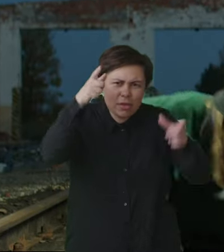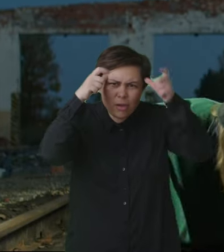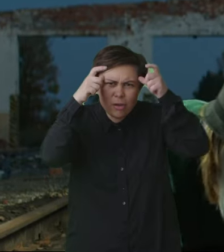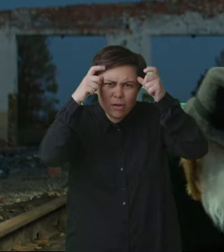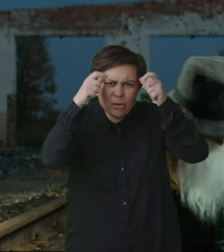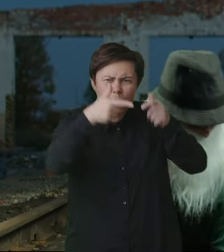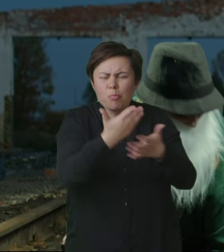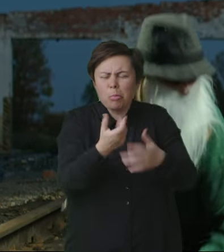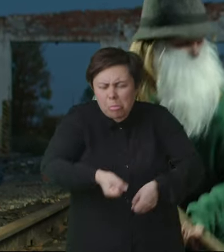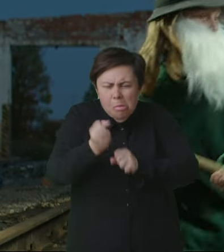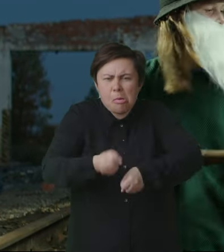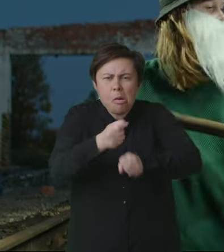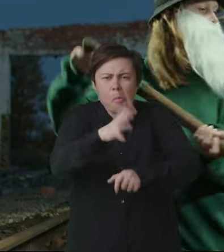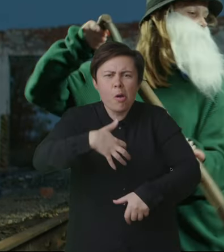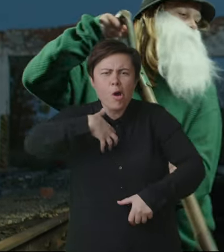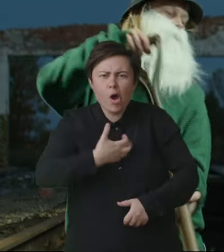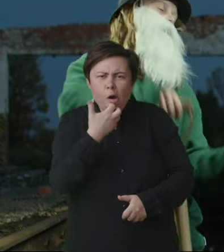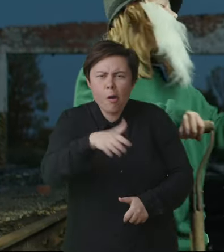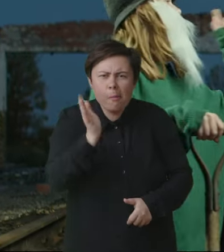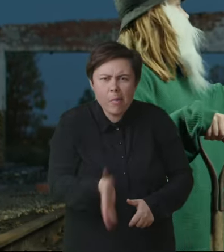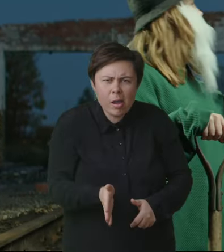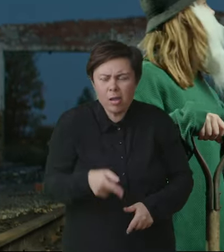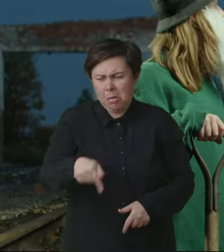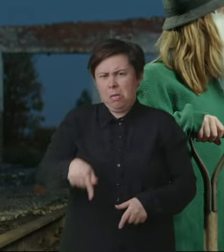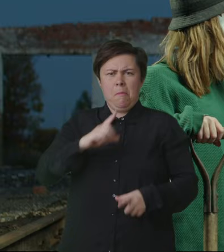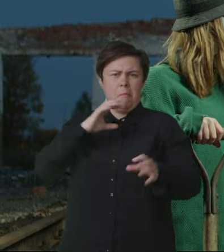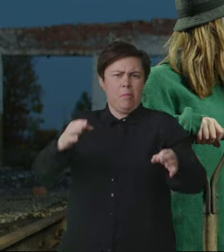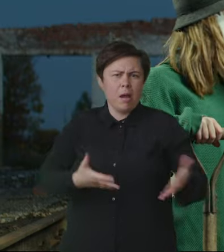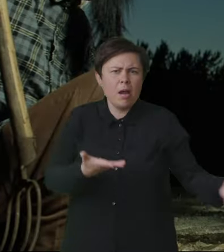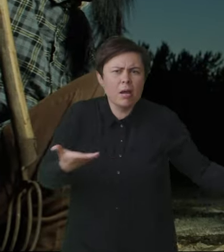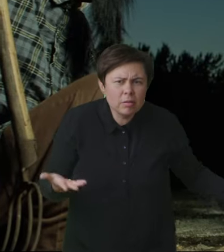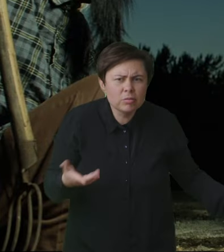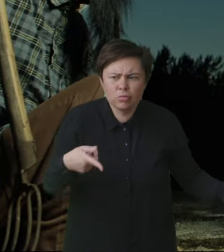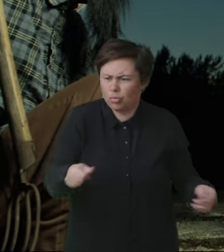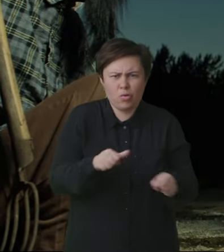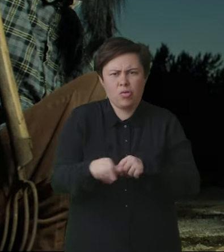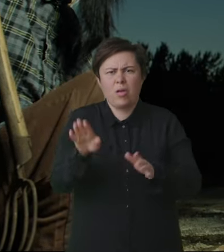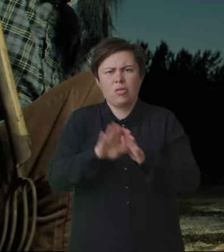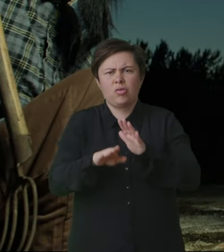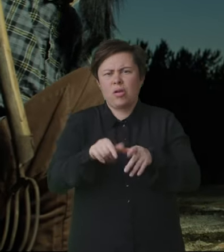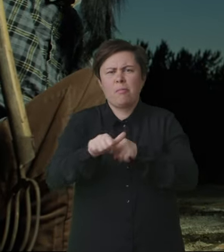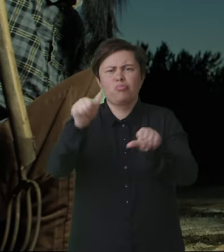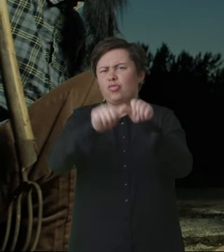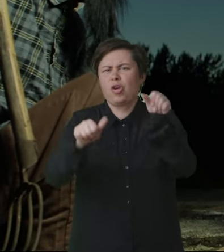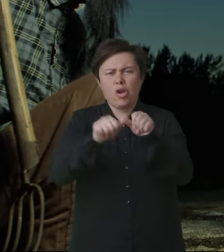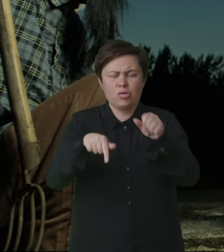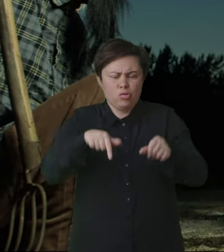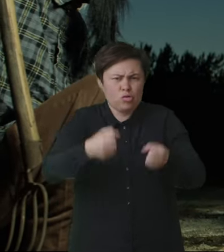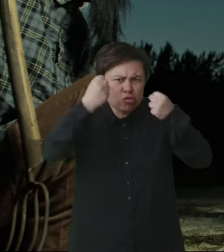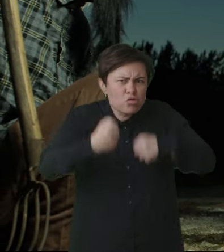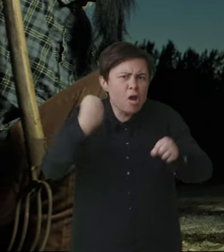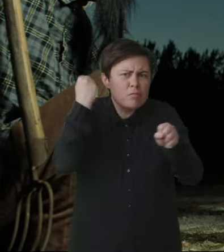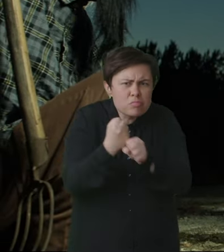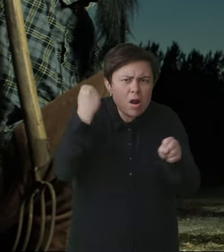Зябев, ти помахай тому пату, бо ти джеєш за бардзо. Па нє! Кузня, а то не при школе. Ту ще